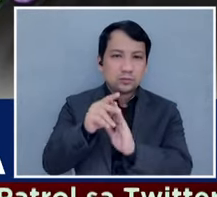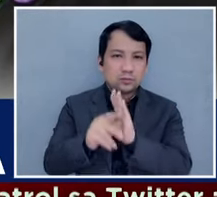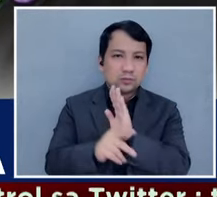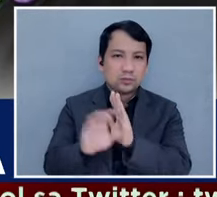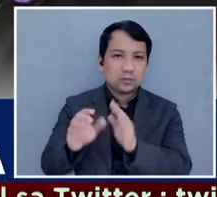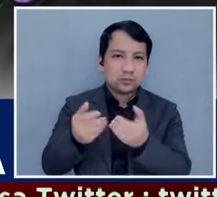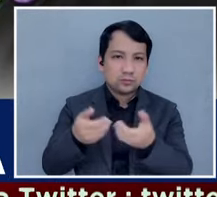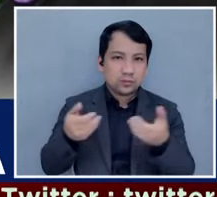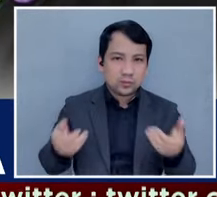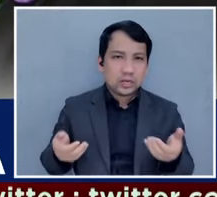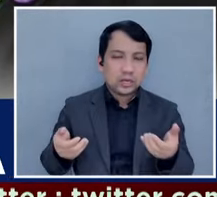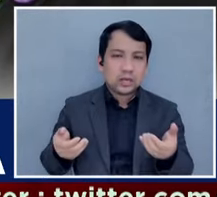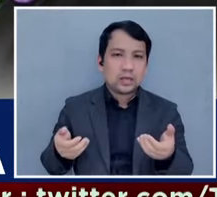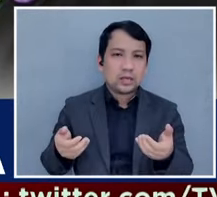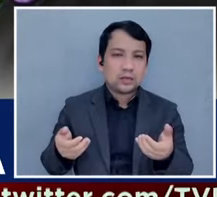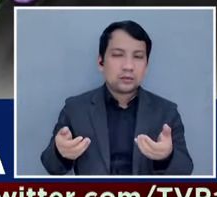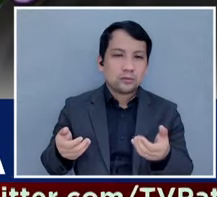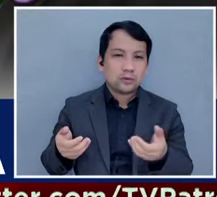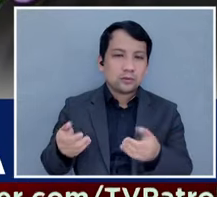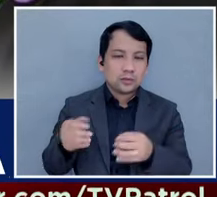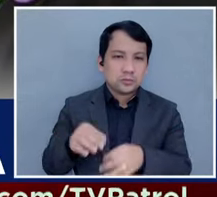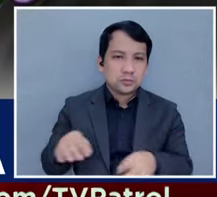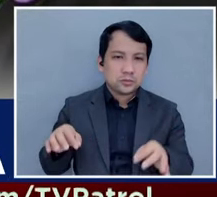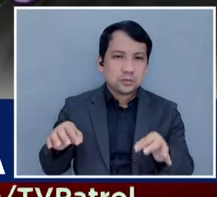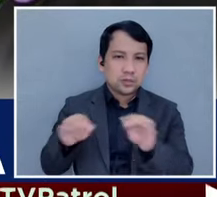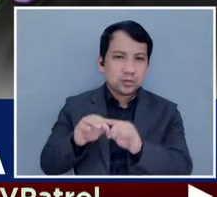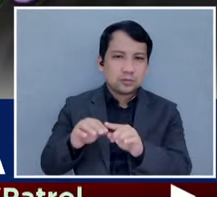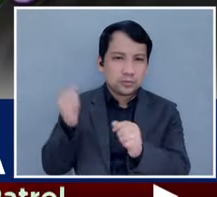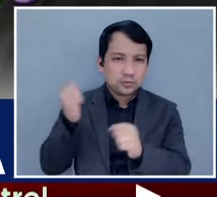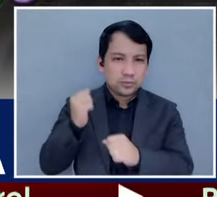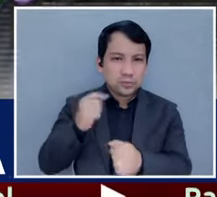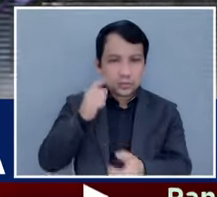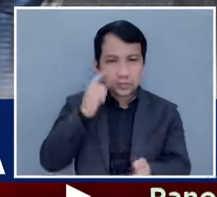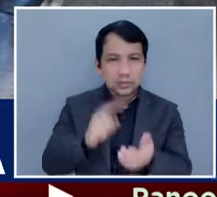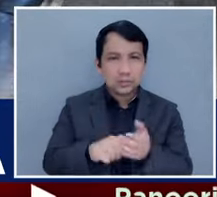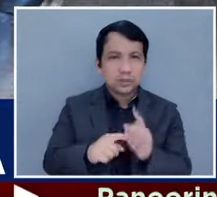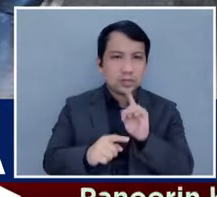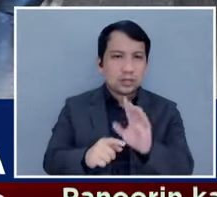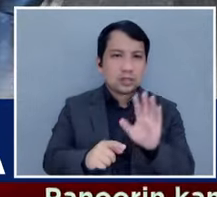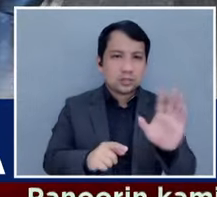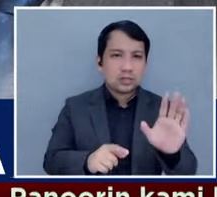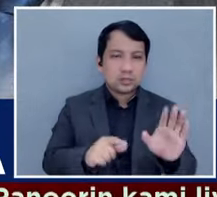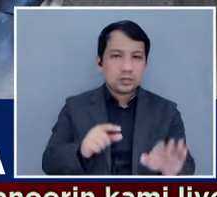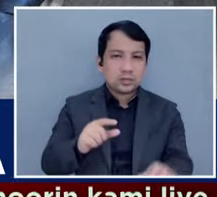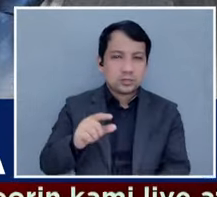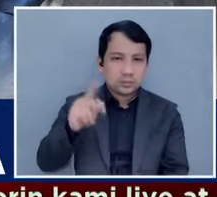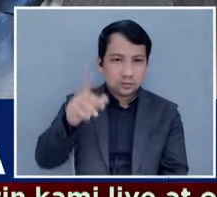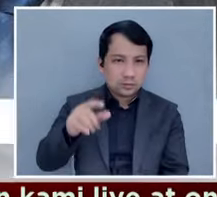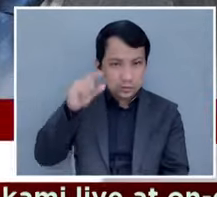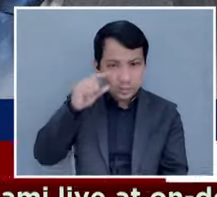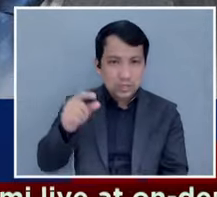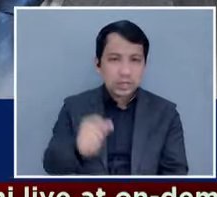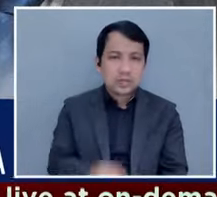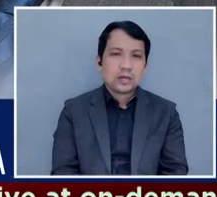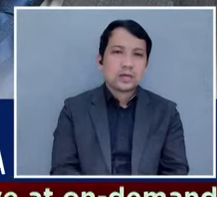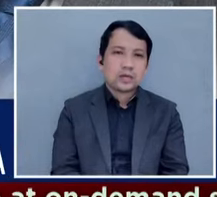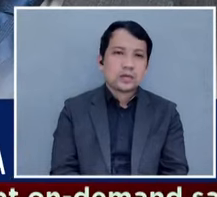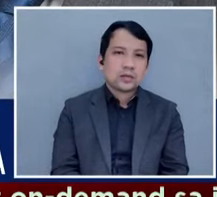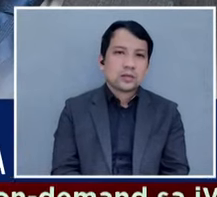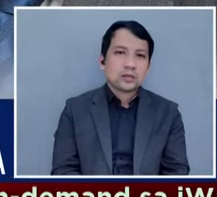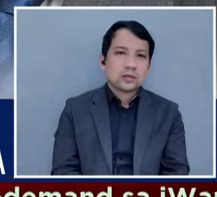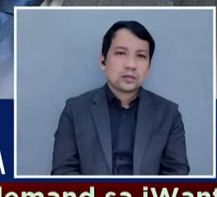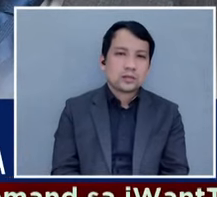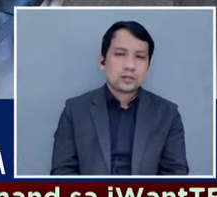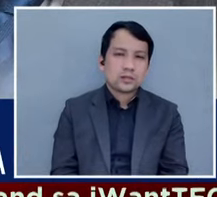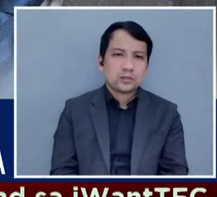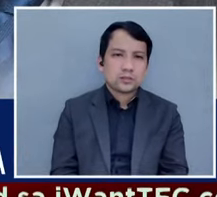ng kapangyarihan, bagay na inaasahan niyang kikilalanin din ni Kibuloy. Punto naman ni dating Senate President Franklin Drilon sa